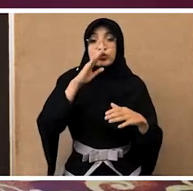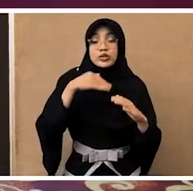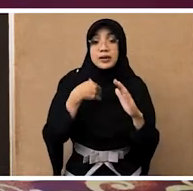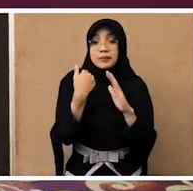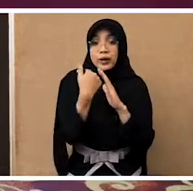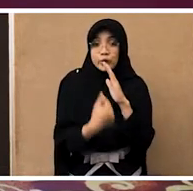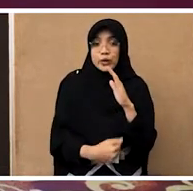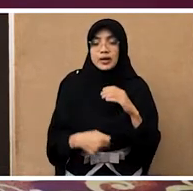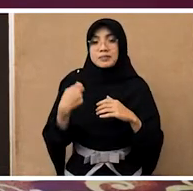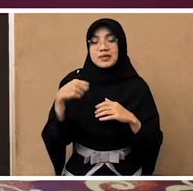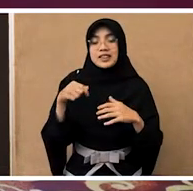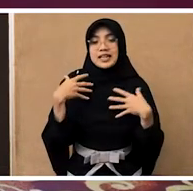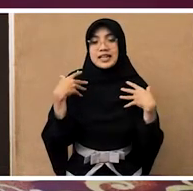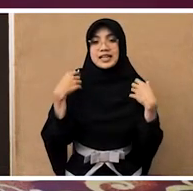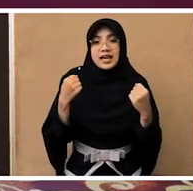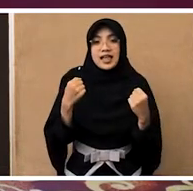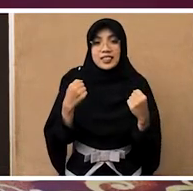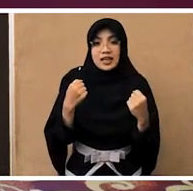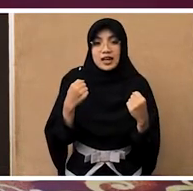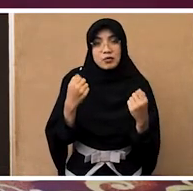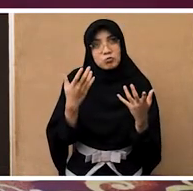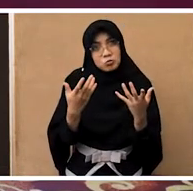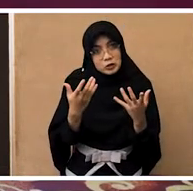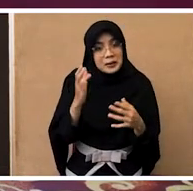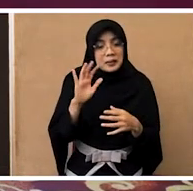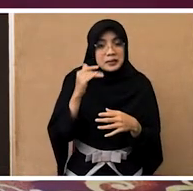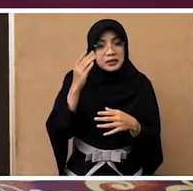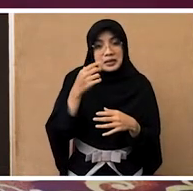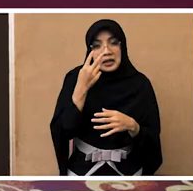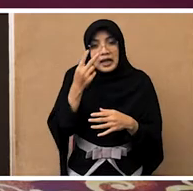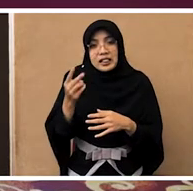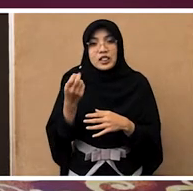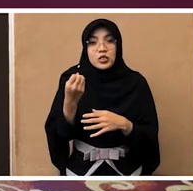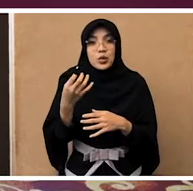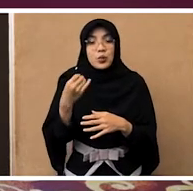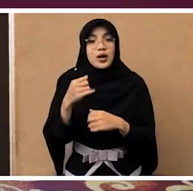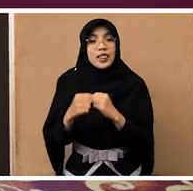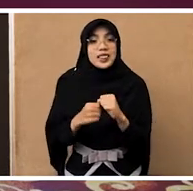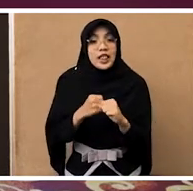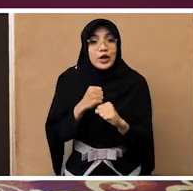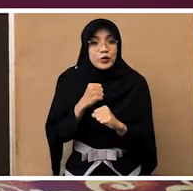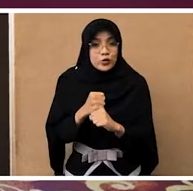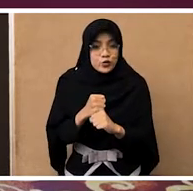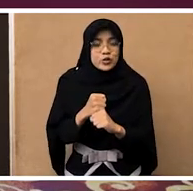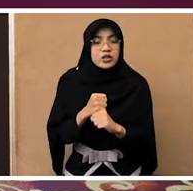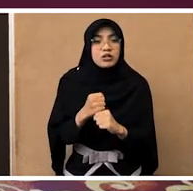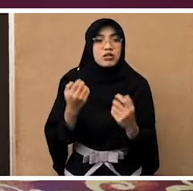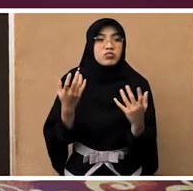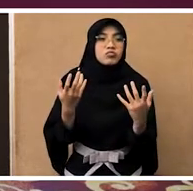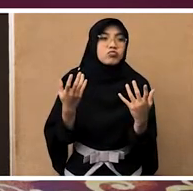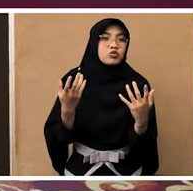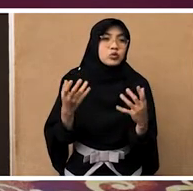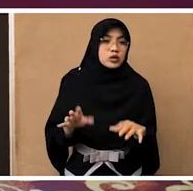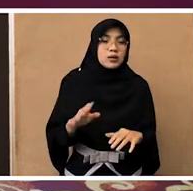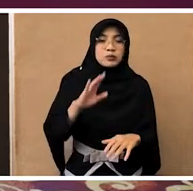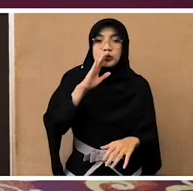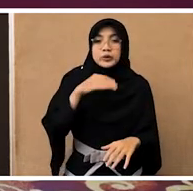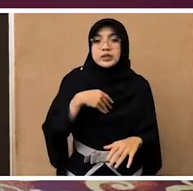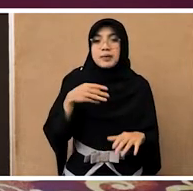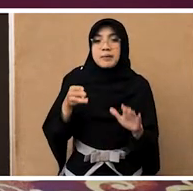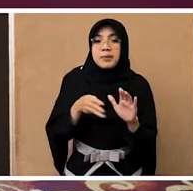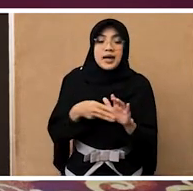Menteri Kesehatan nanti mungkin saya cek nomor dan tahunnya ya Yang yang sudah memiliki